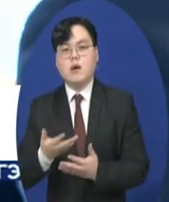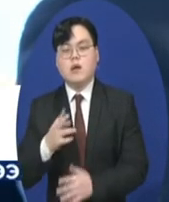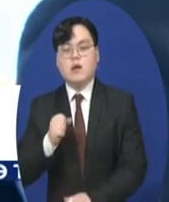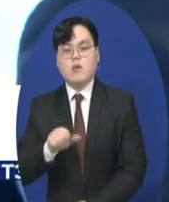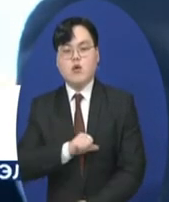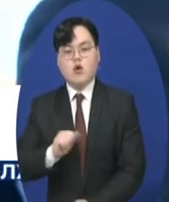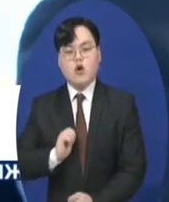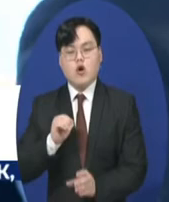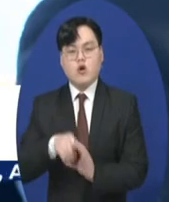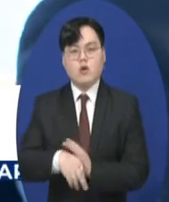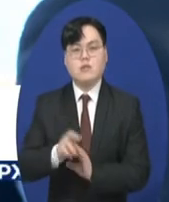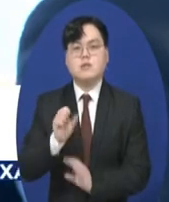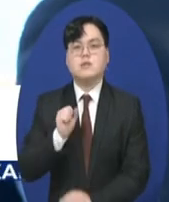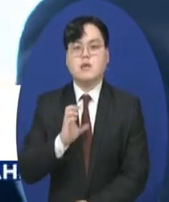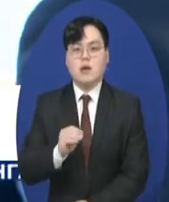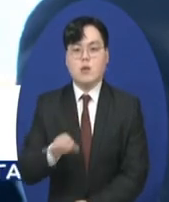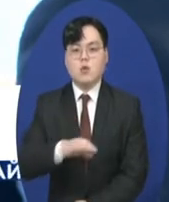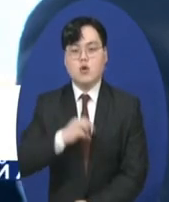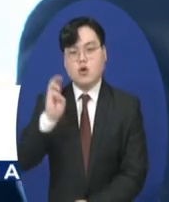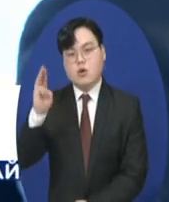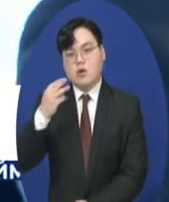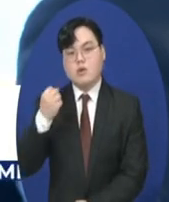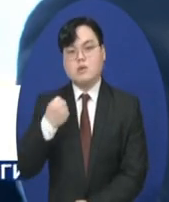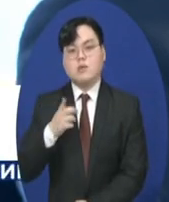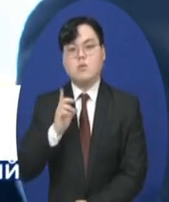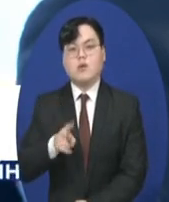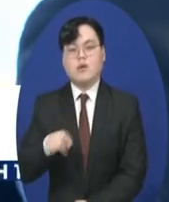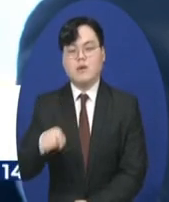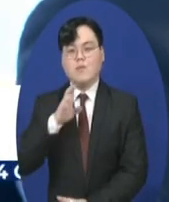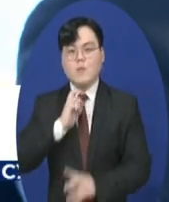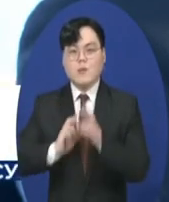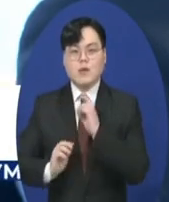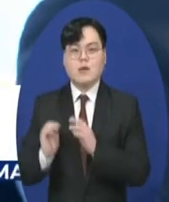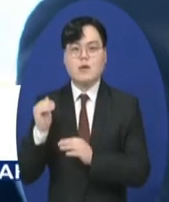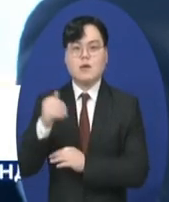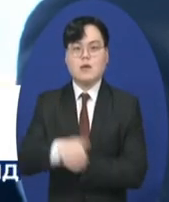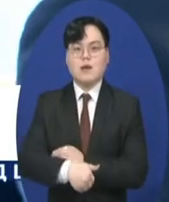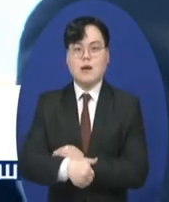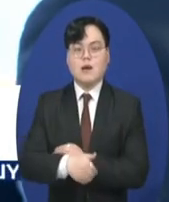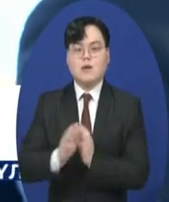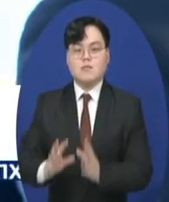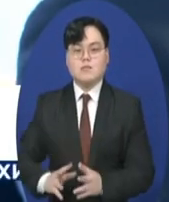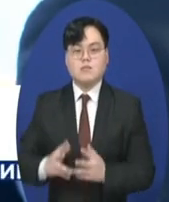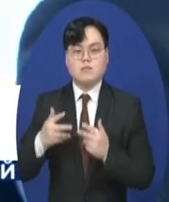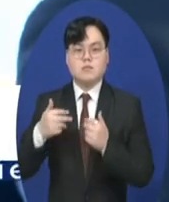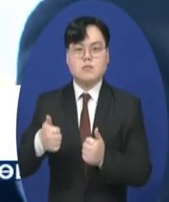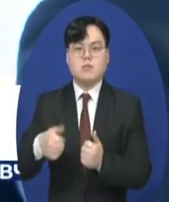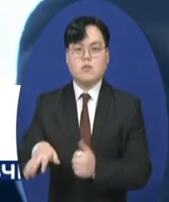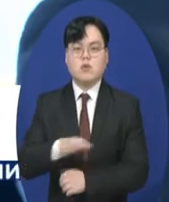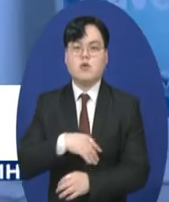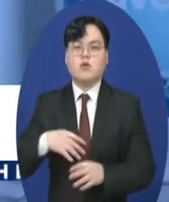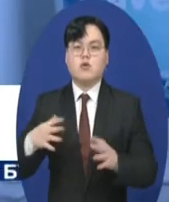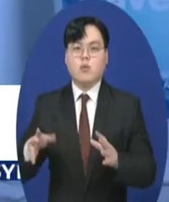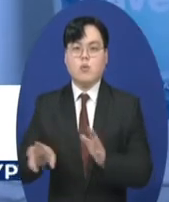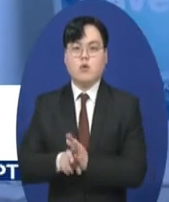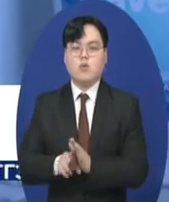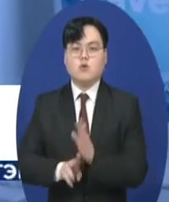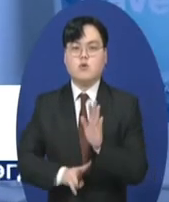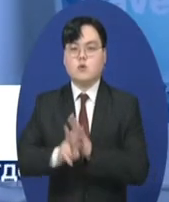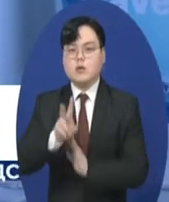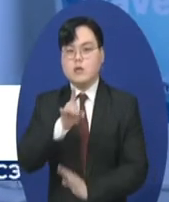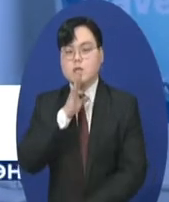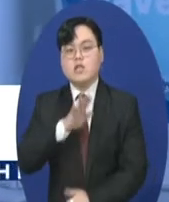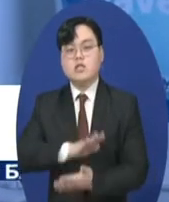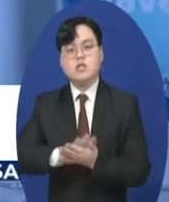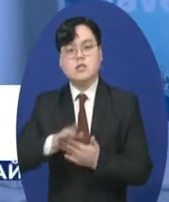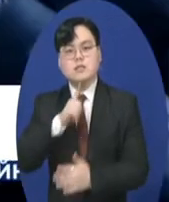оролцоо гэдэг оролцоогоо тодорхойлж чадвал бид нар энэ хүндрэлийн дараа сэргэх ийм одоо том боломж үүсдэг.